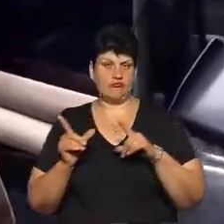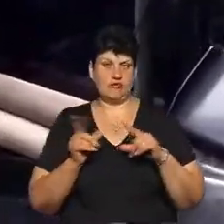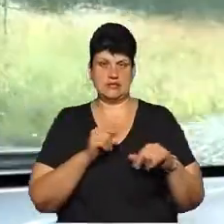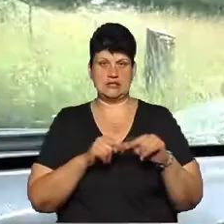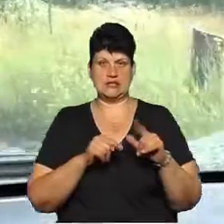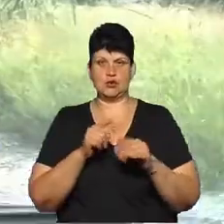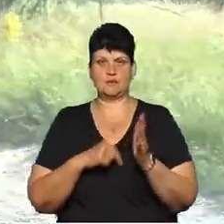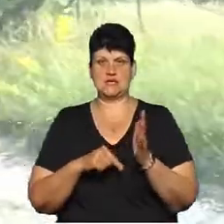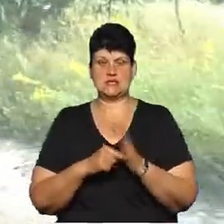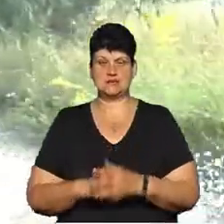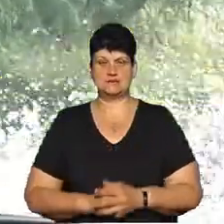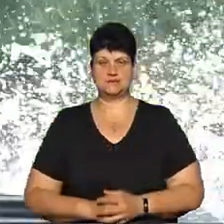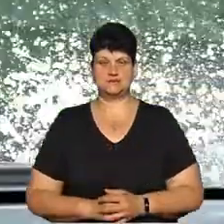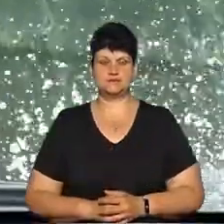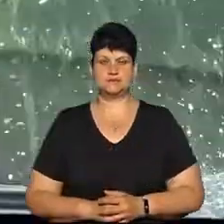скаржу.